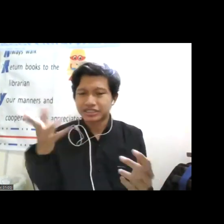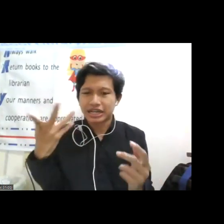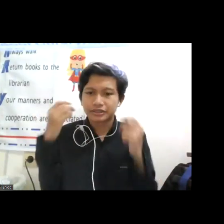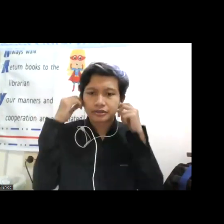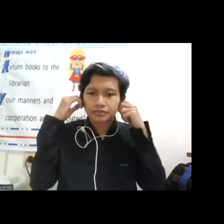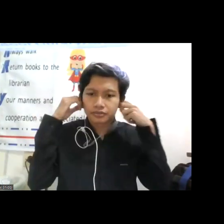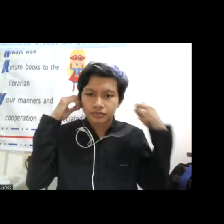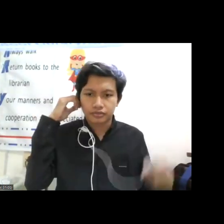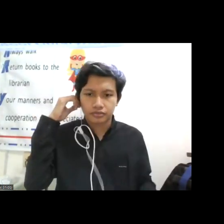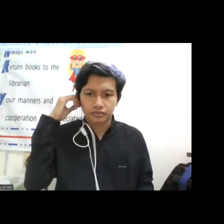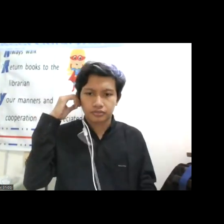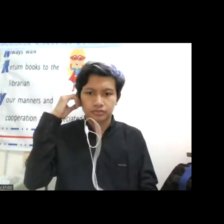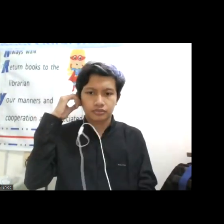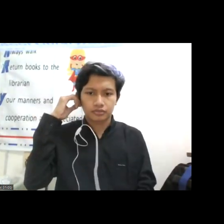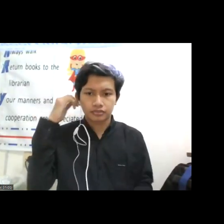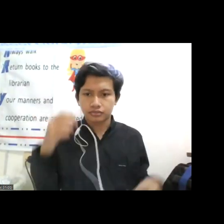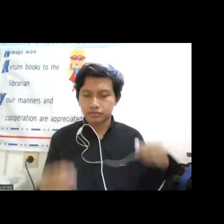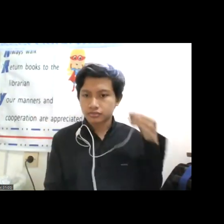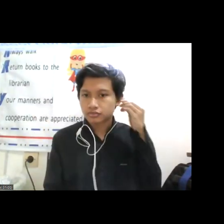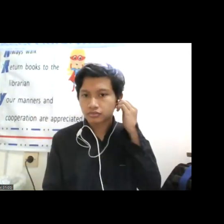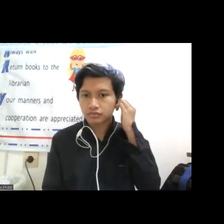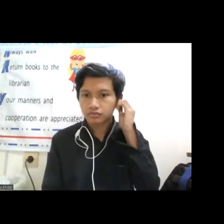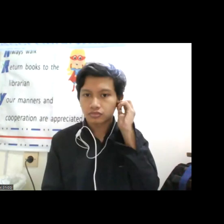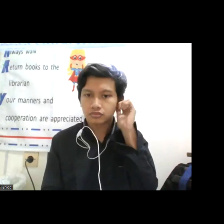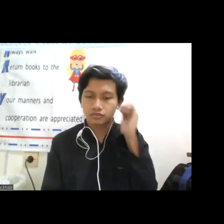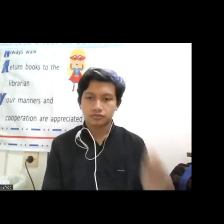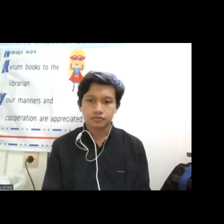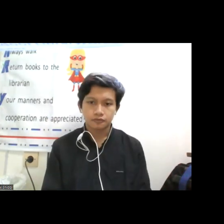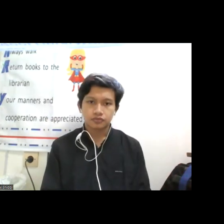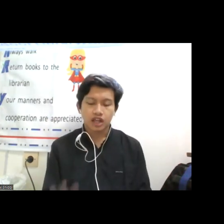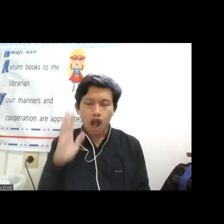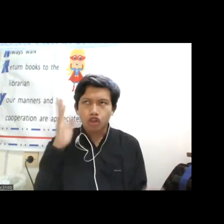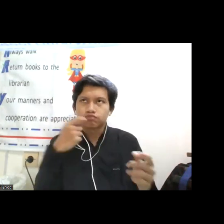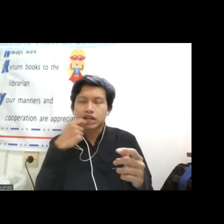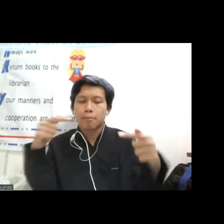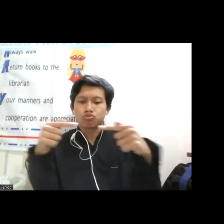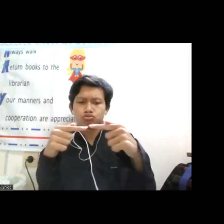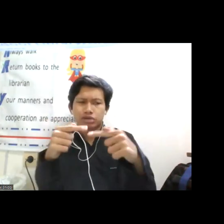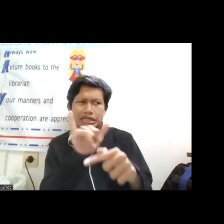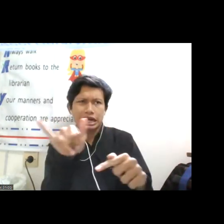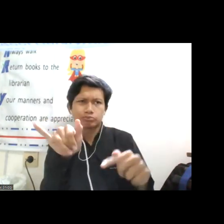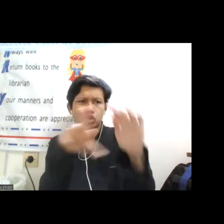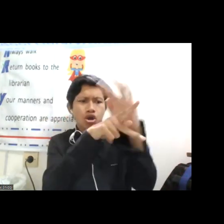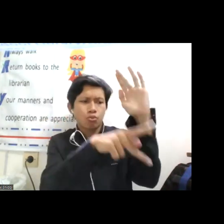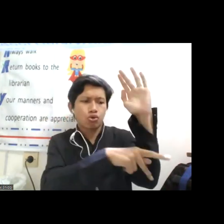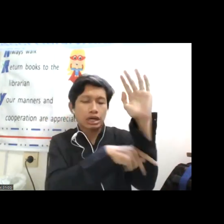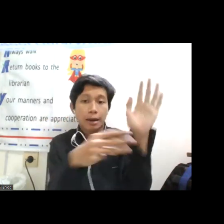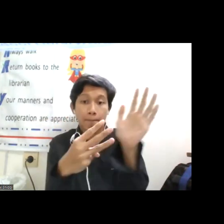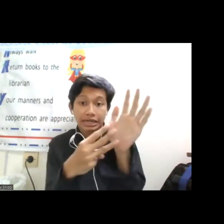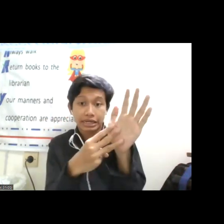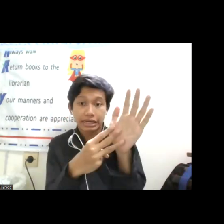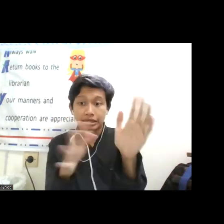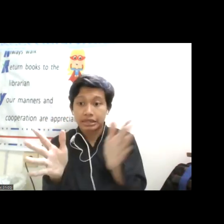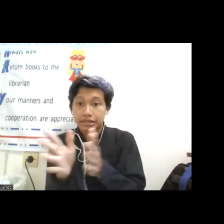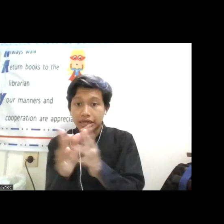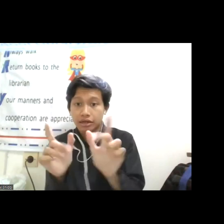kita walaupun dia sudah terkoneksi antara mendeley desktop dan reference Manager itu itu